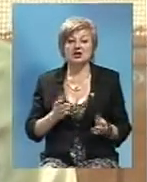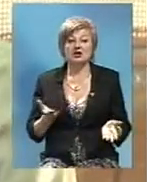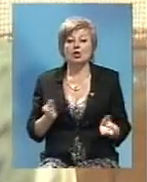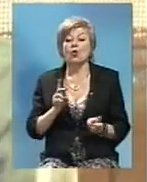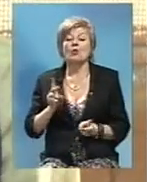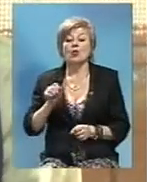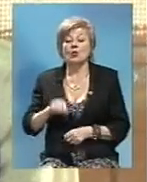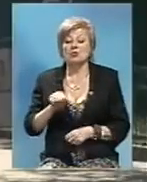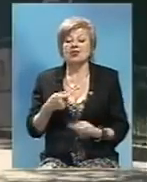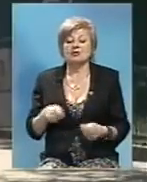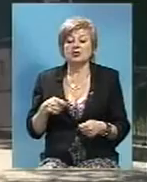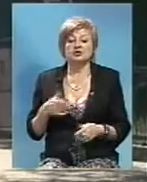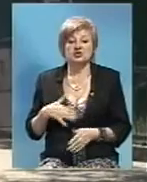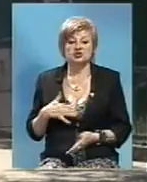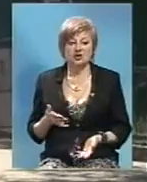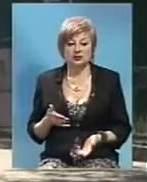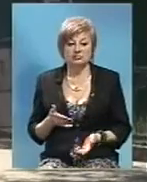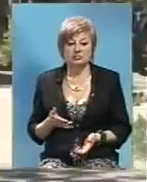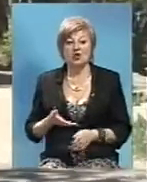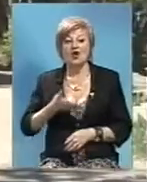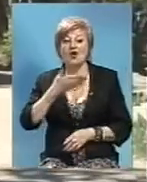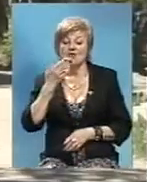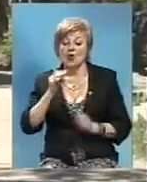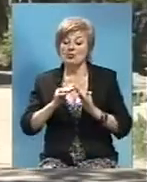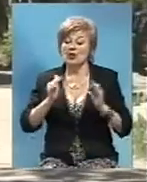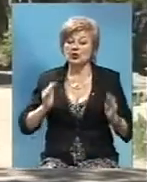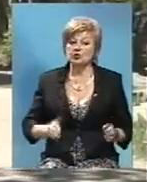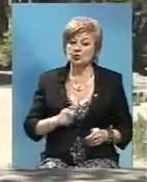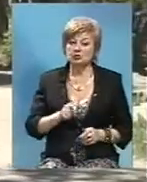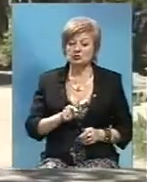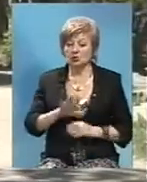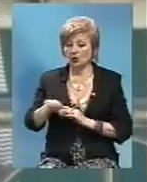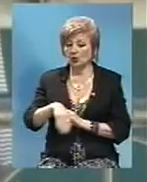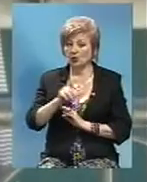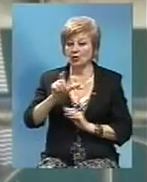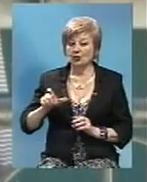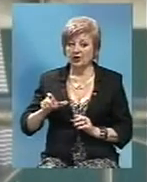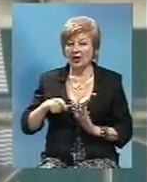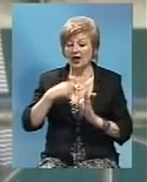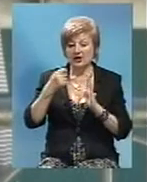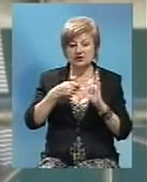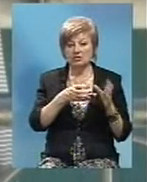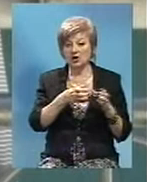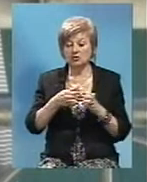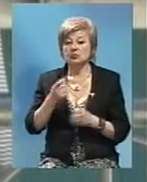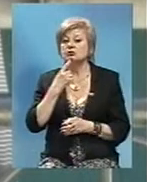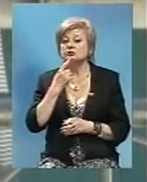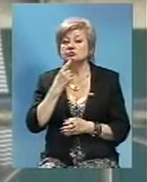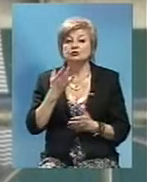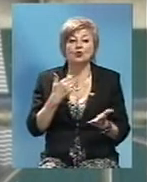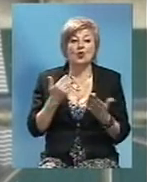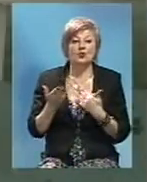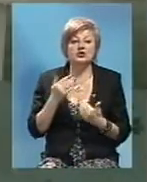вночі пивом торгують? По обіді біля кіоску відвідувачів майже немає. Знімальна група телекур'єру намагається поспілкуватися